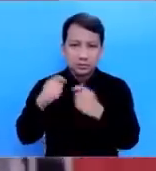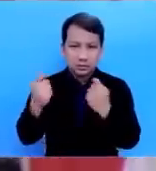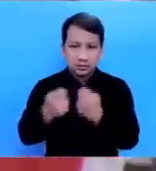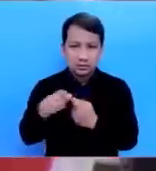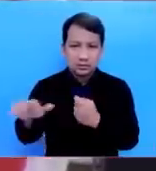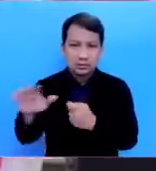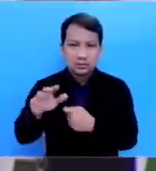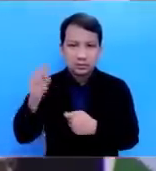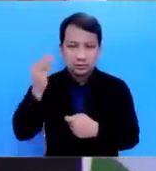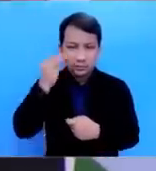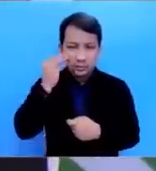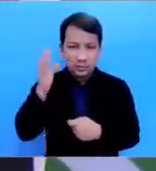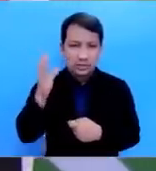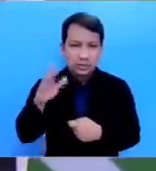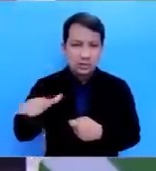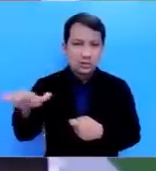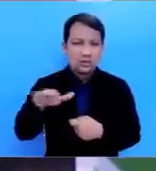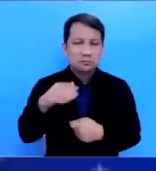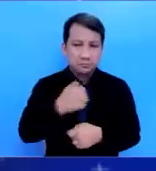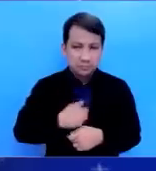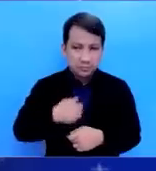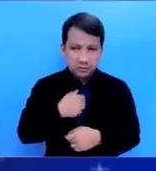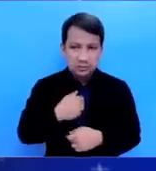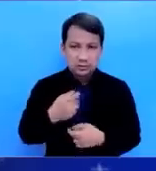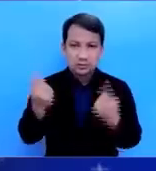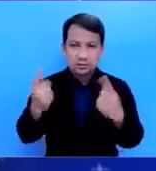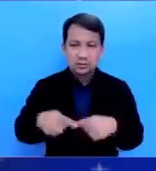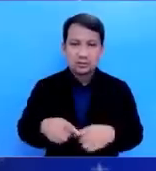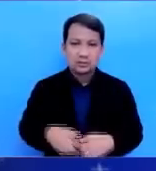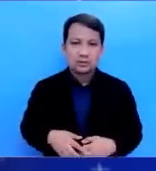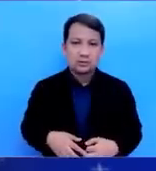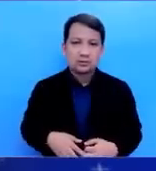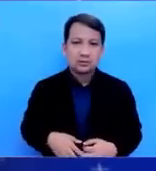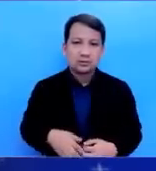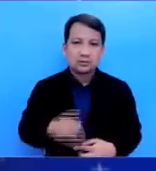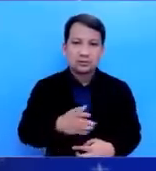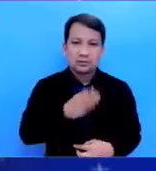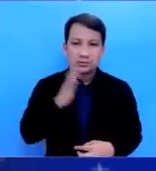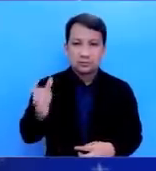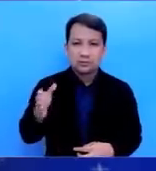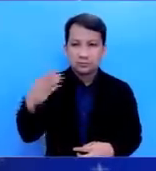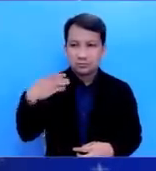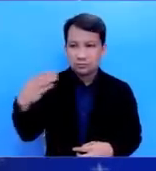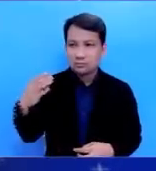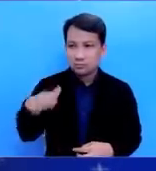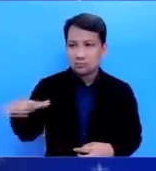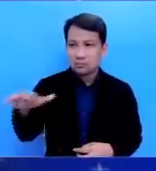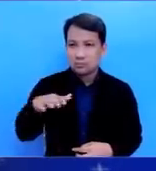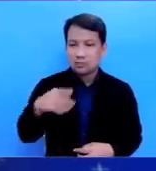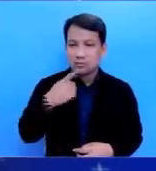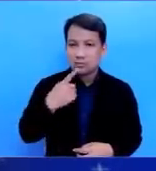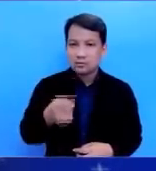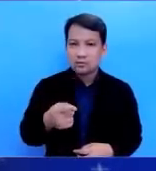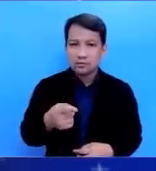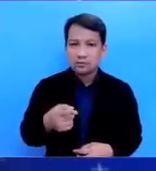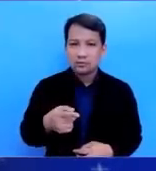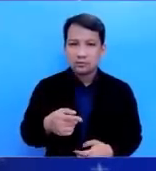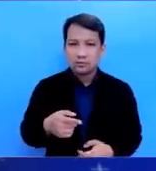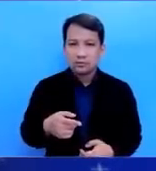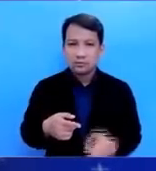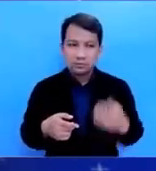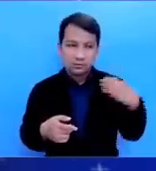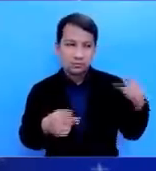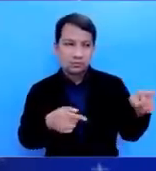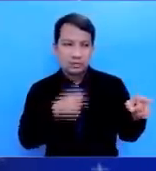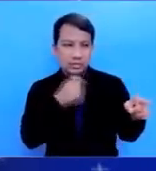Michael Calisaan ang nagsorry sa nangyari. Actually, lumapit pa nga ako sa isang coach eh. Ako pa yung nagsabi na, Coach, hindi na